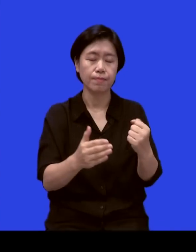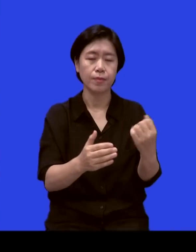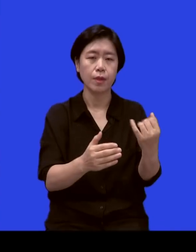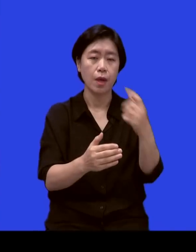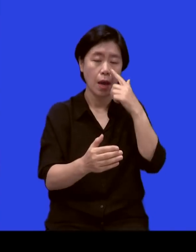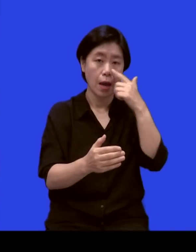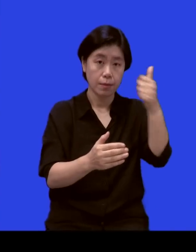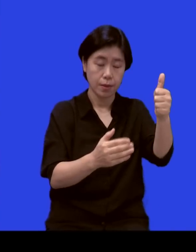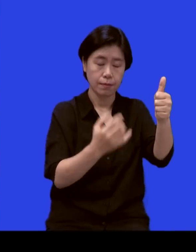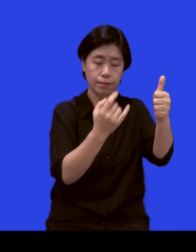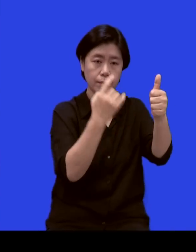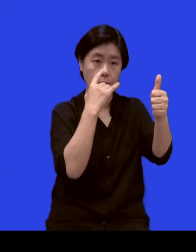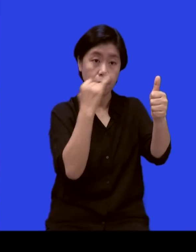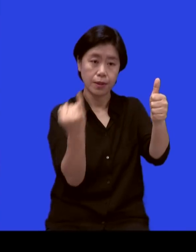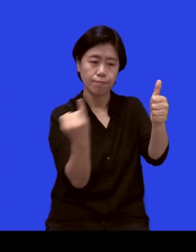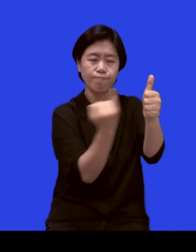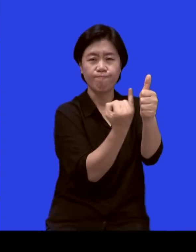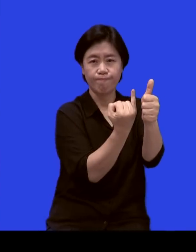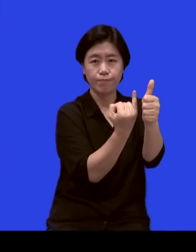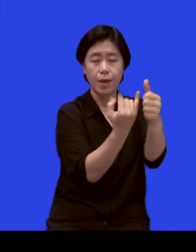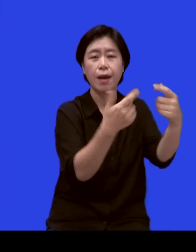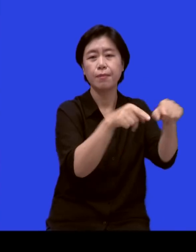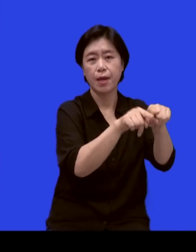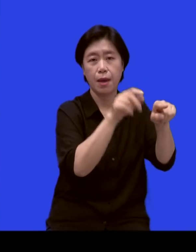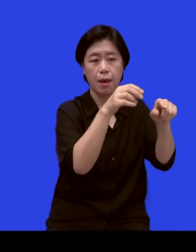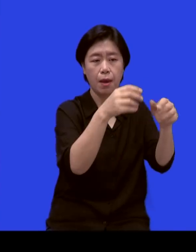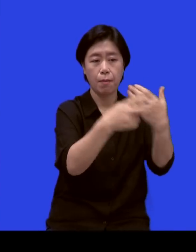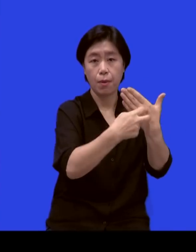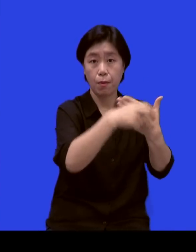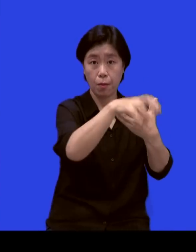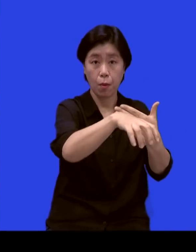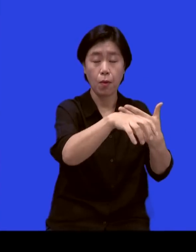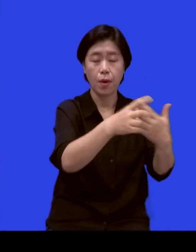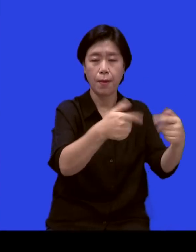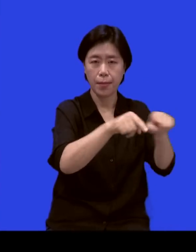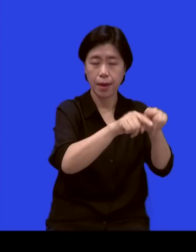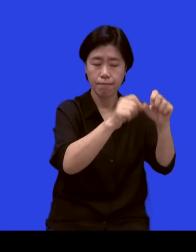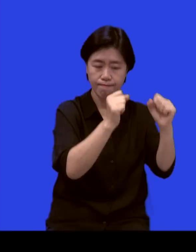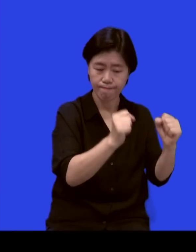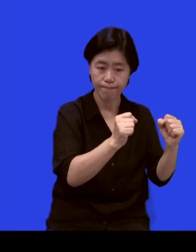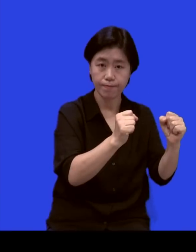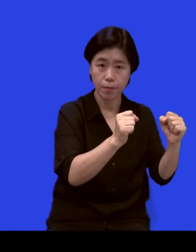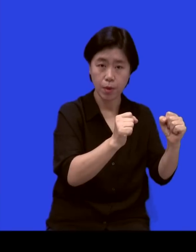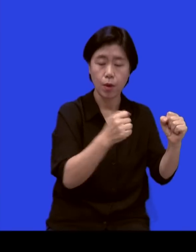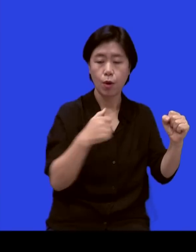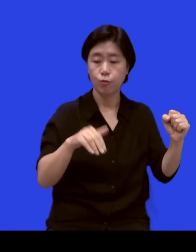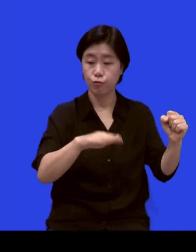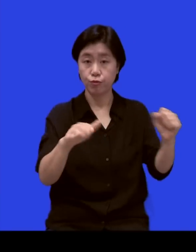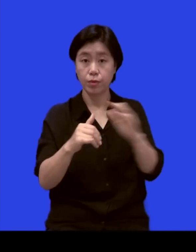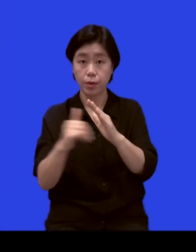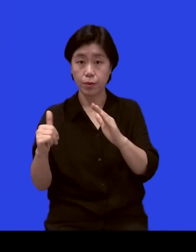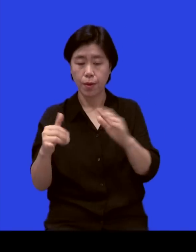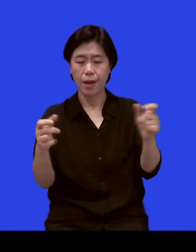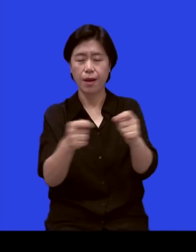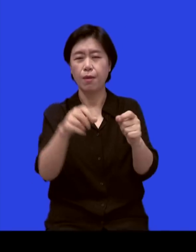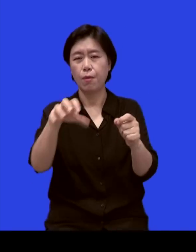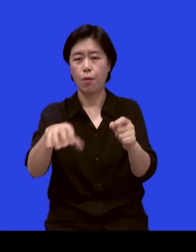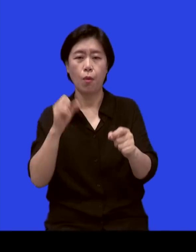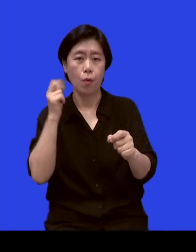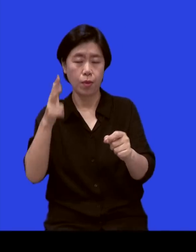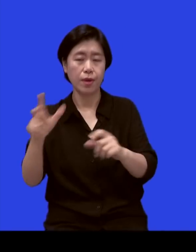네네. 그래서 이제 그렇게 시간을 보내는 와중에 자기는 이제 병원에서 그 전화가